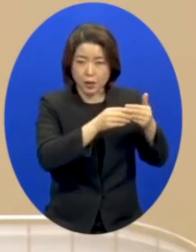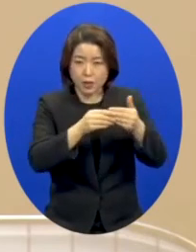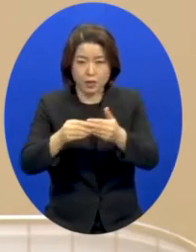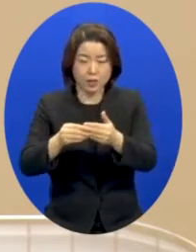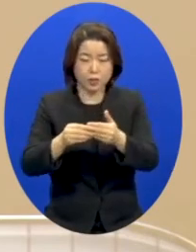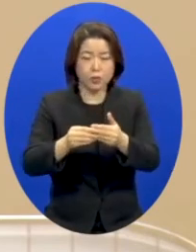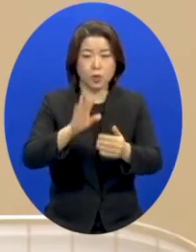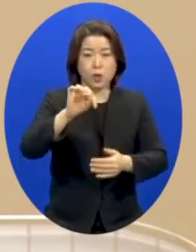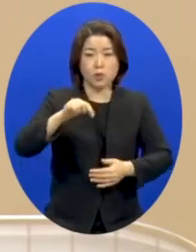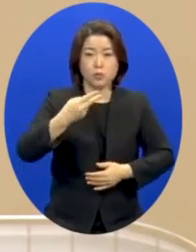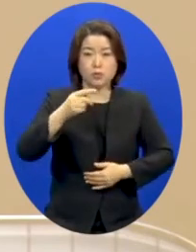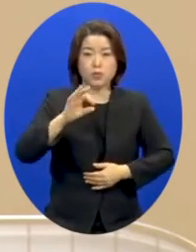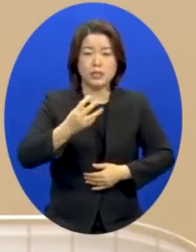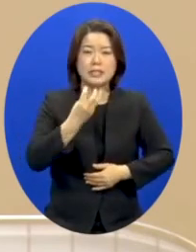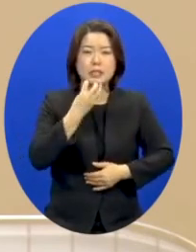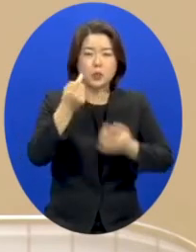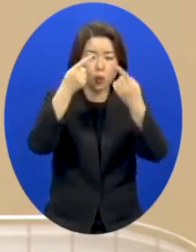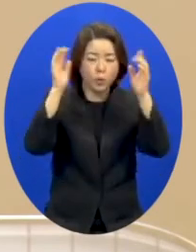응급실로 향했습니다.